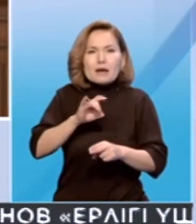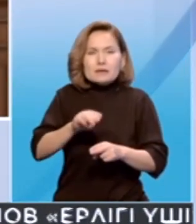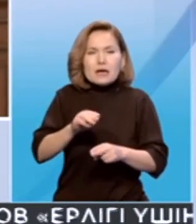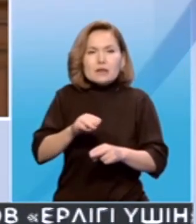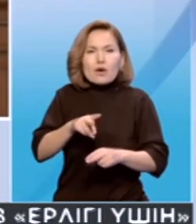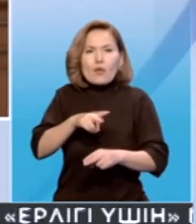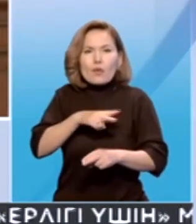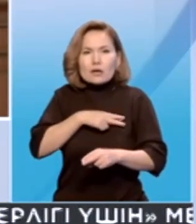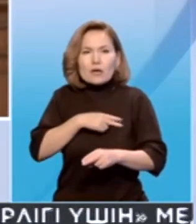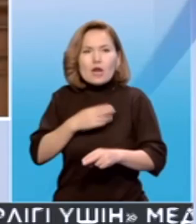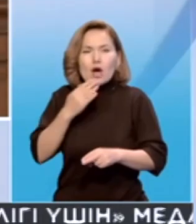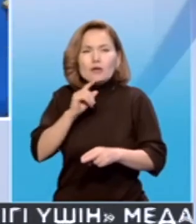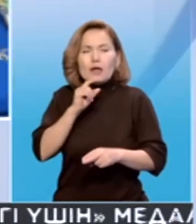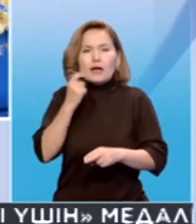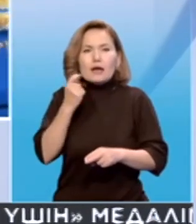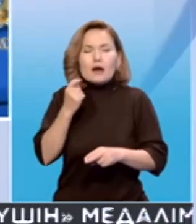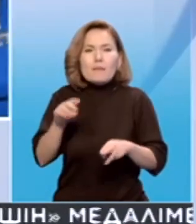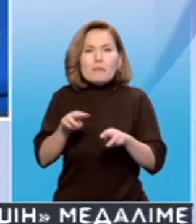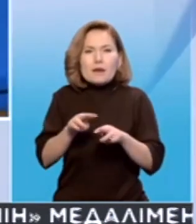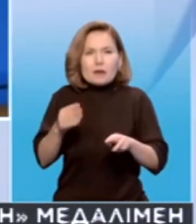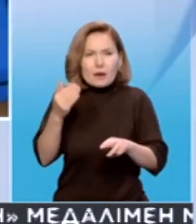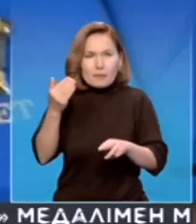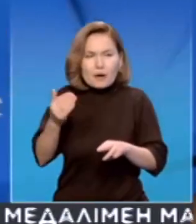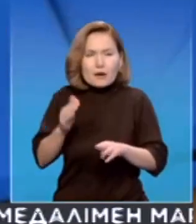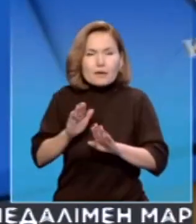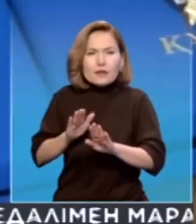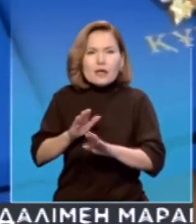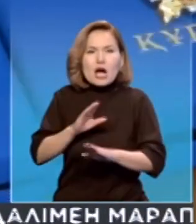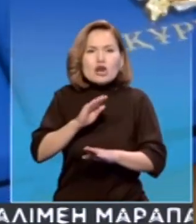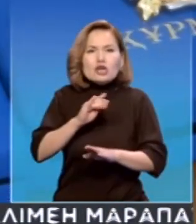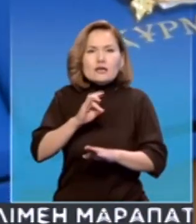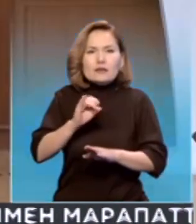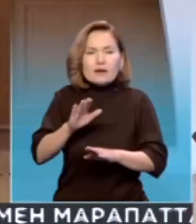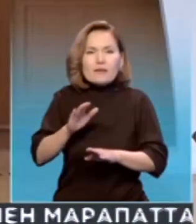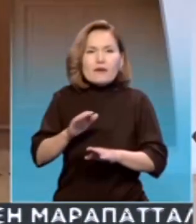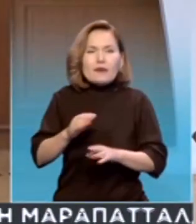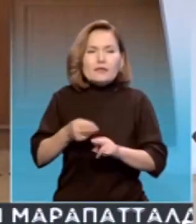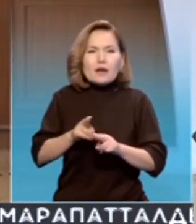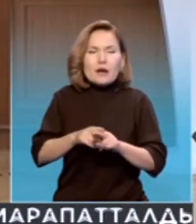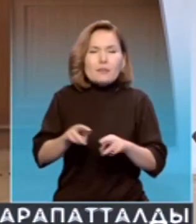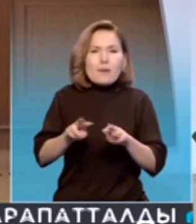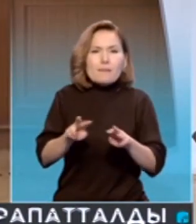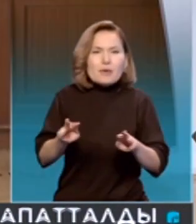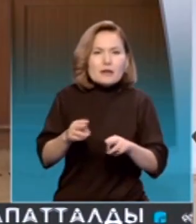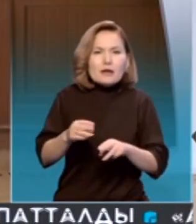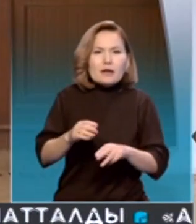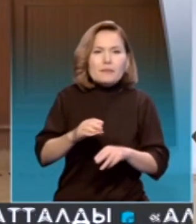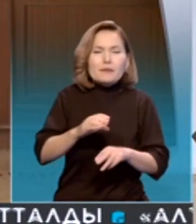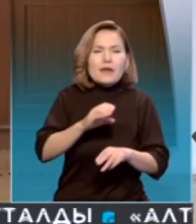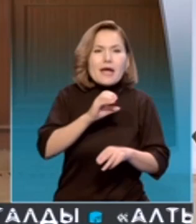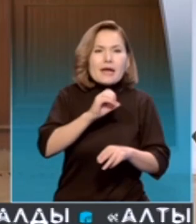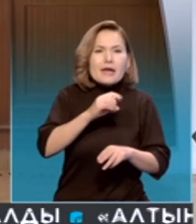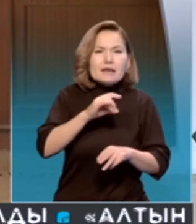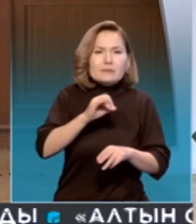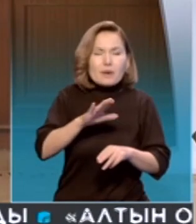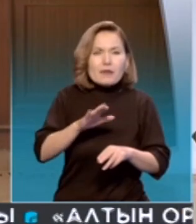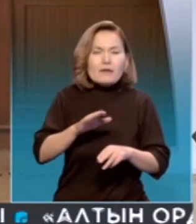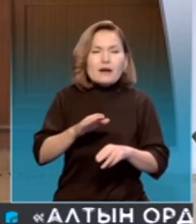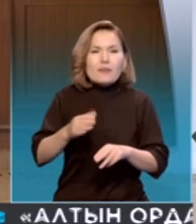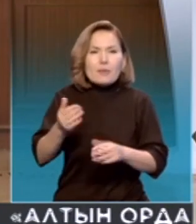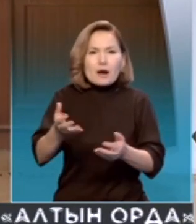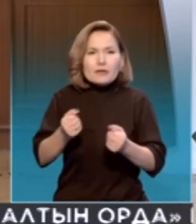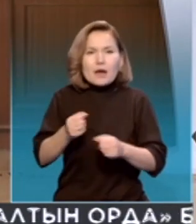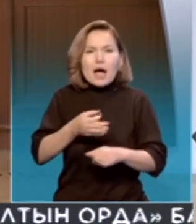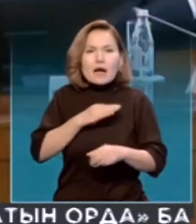экономика министрінің бірінші орынбасары Тимур Жақсылықов пен ақпарат және қоғамдық даму министрінің орынбасары Серік Егізбаев алды. Әділет министрі